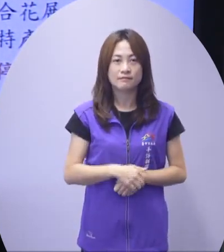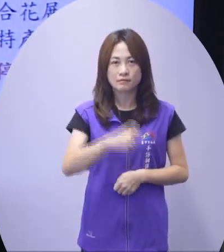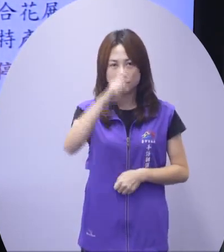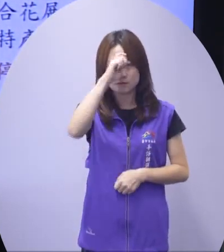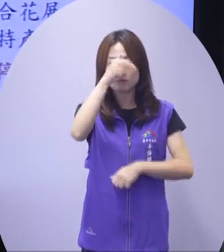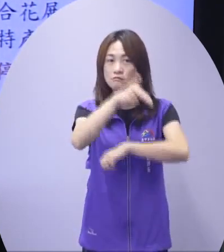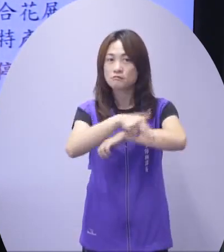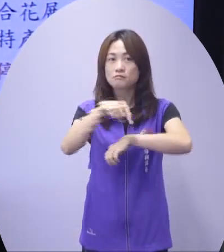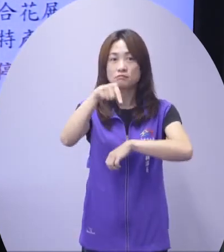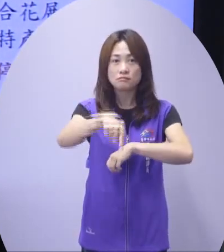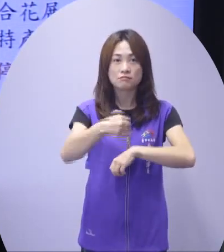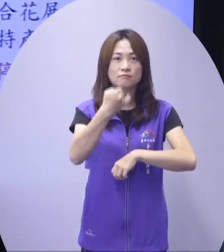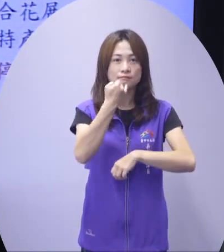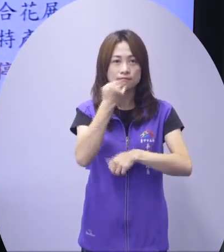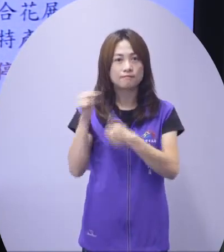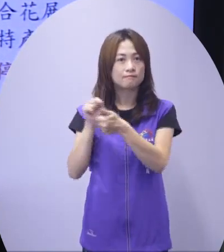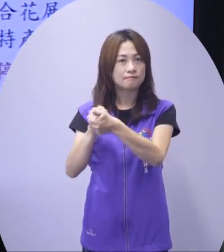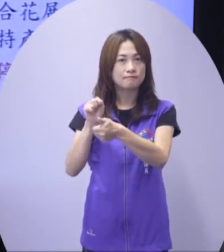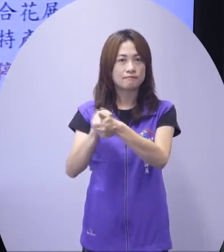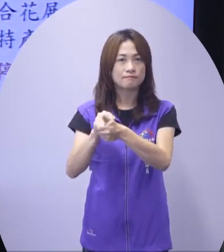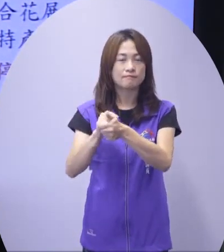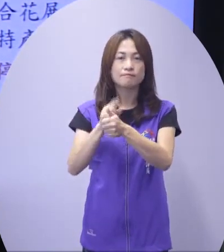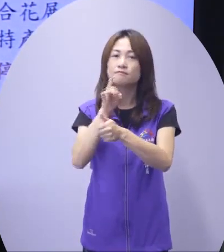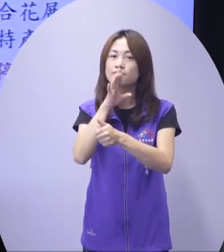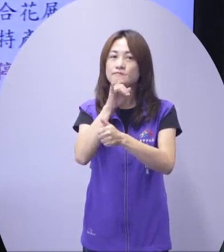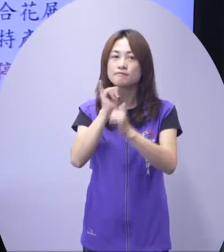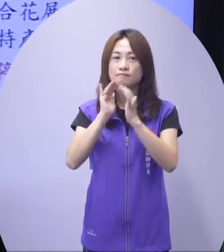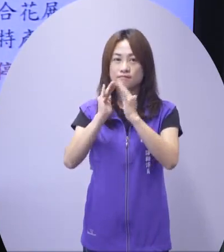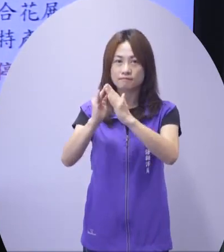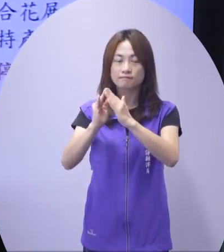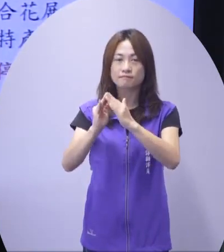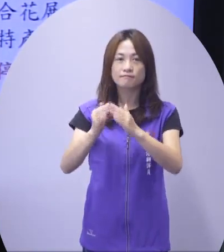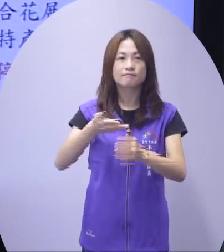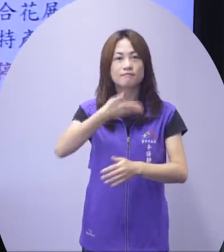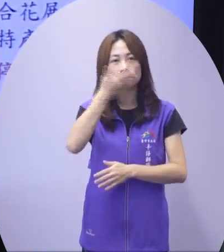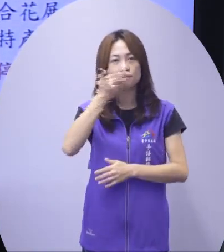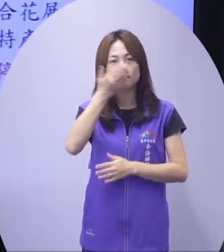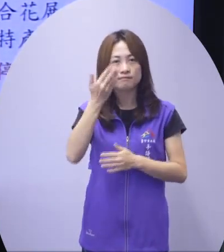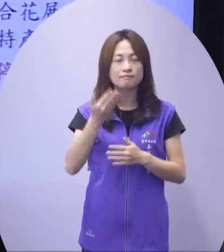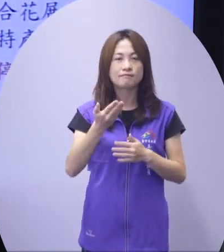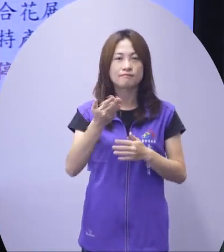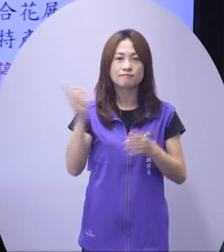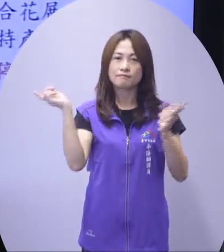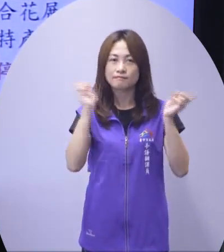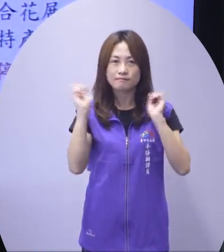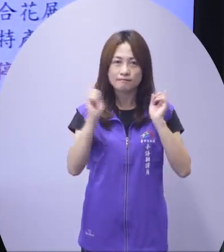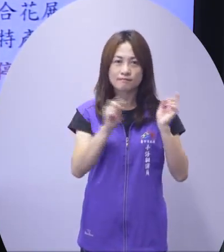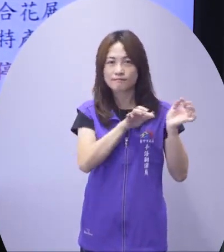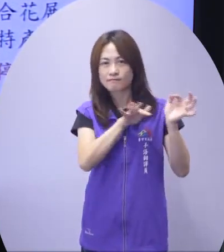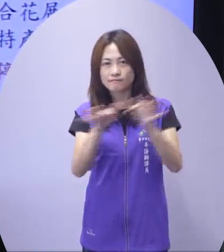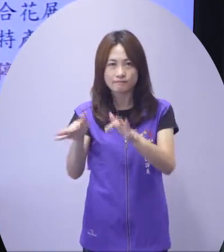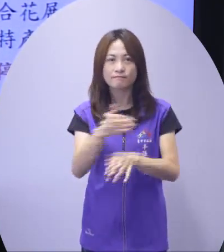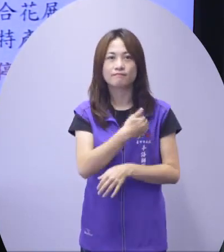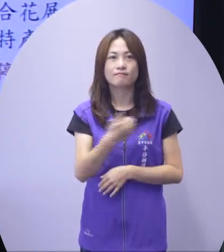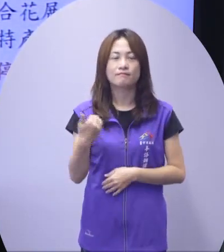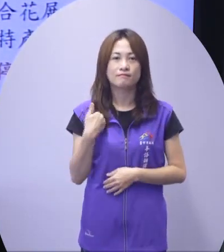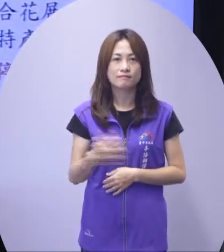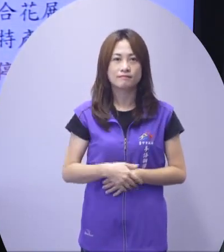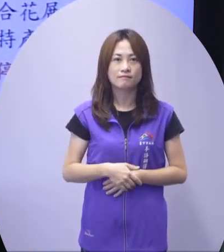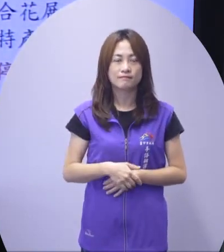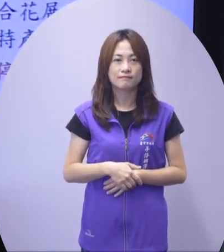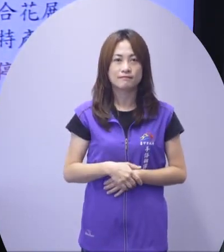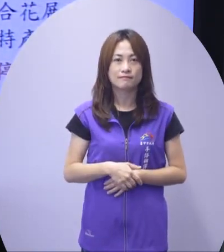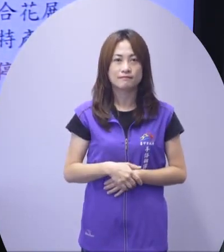地区的休闲旅游产业的发展，并结合浪漫的浪漫台山线哦，那强化我们山城地